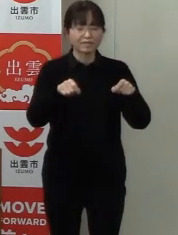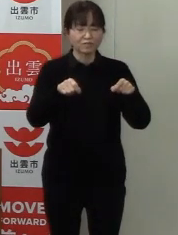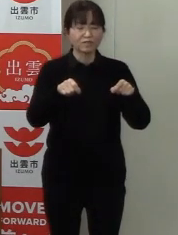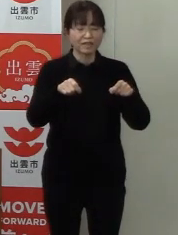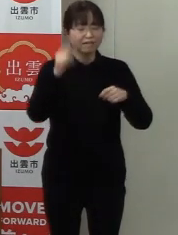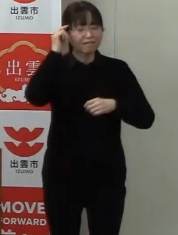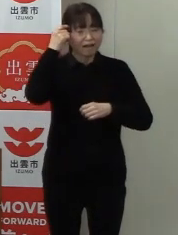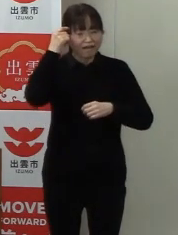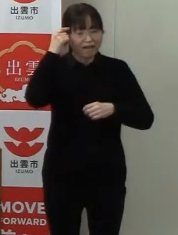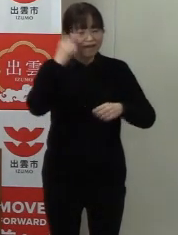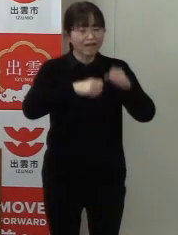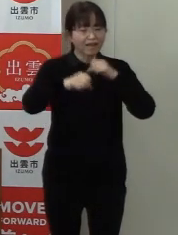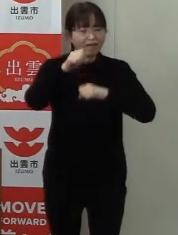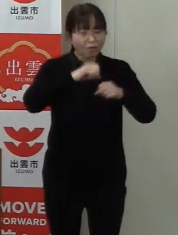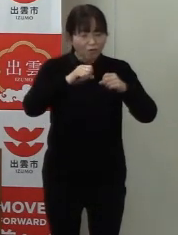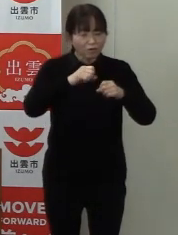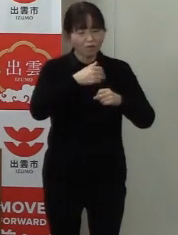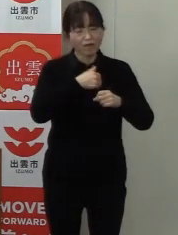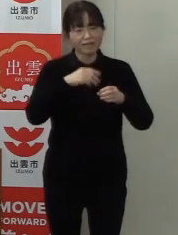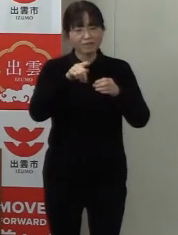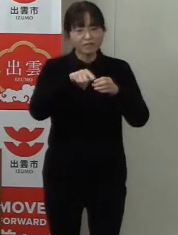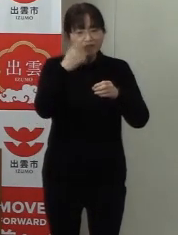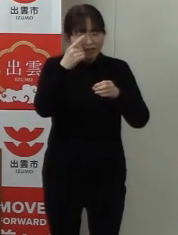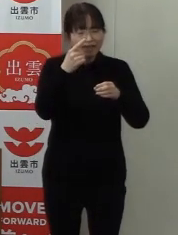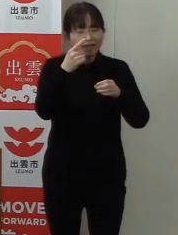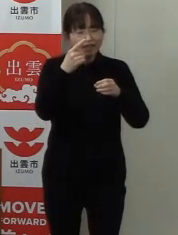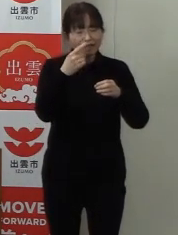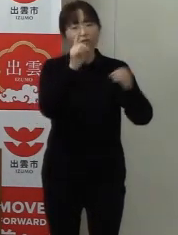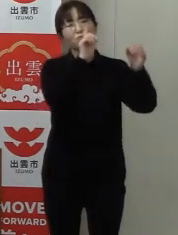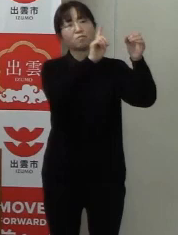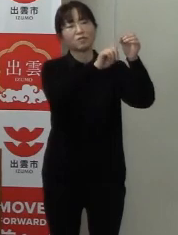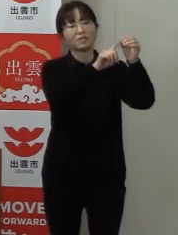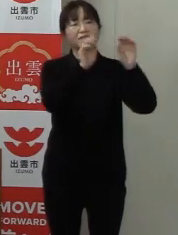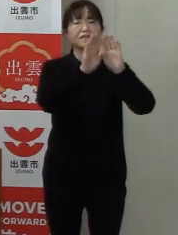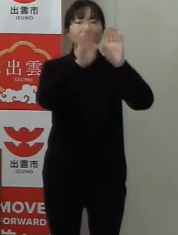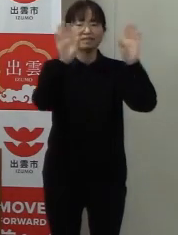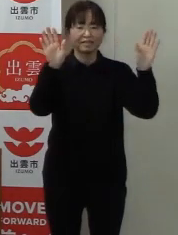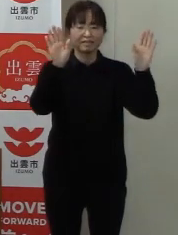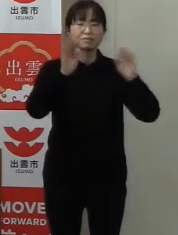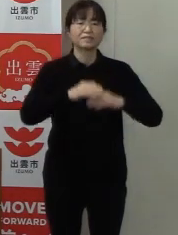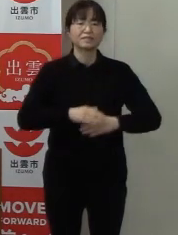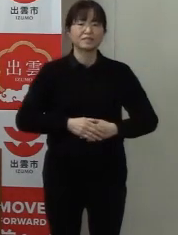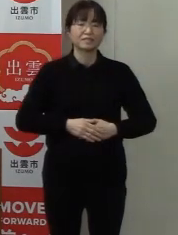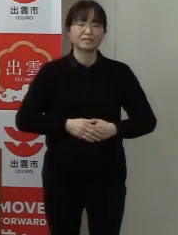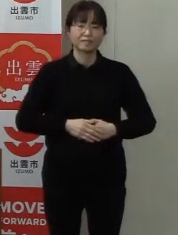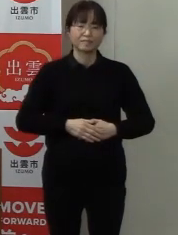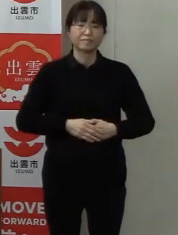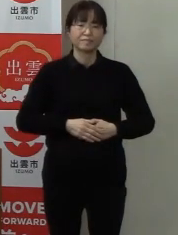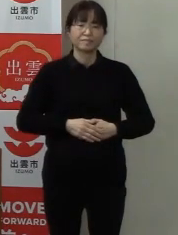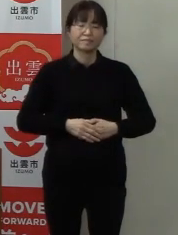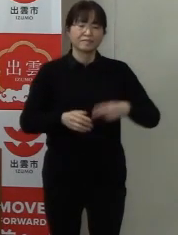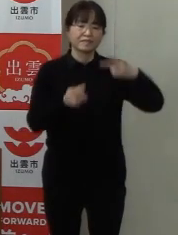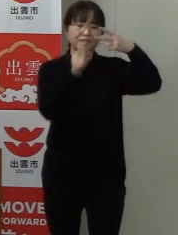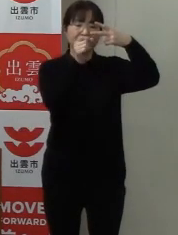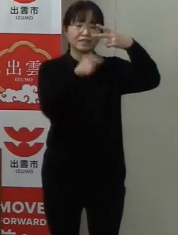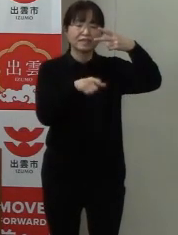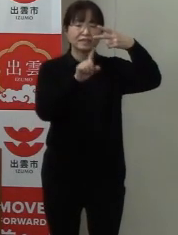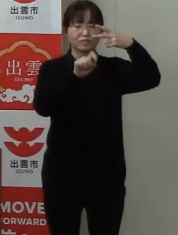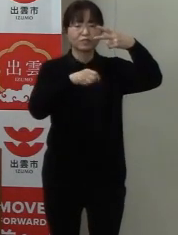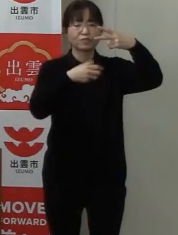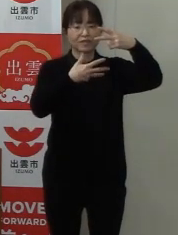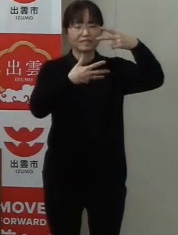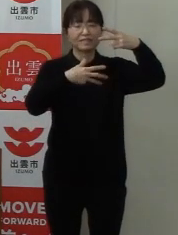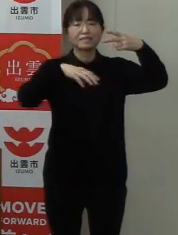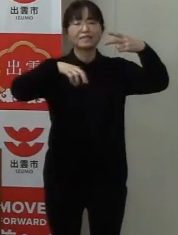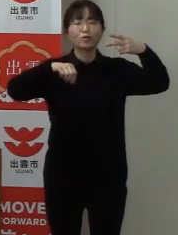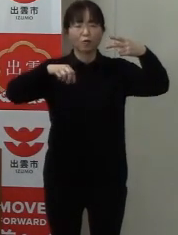行動するきっかけとしてもらうことを目的に開催をするものであります。日時は先ほど申し上げました2月18日の土